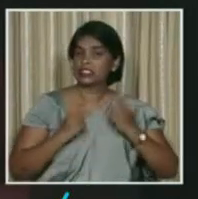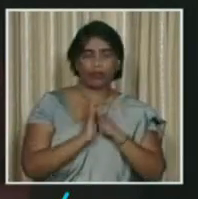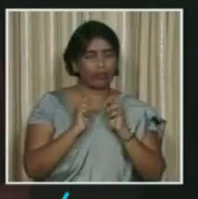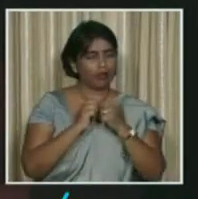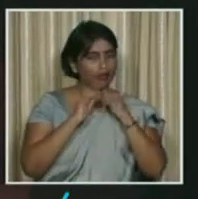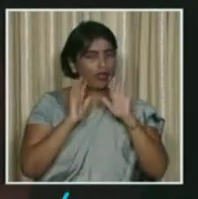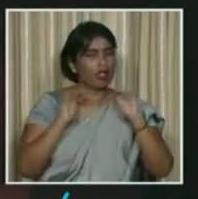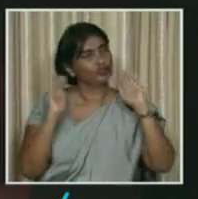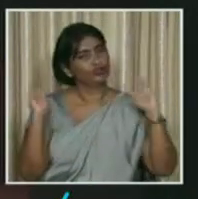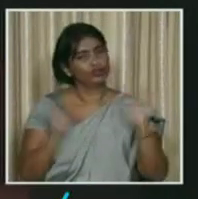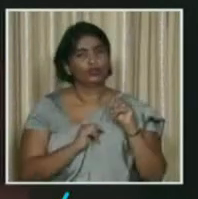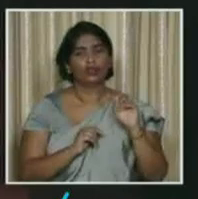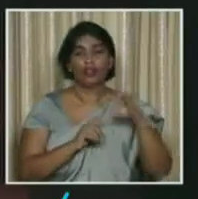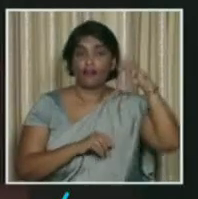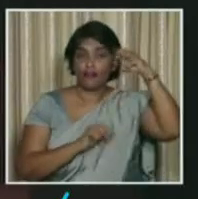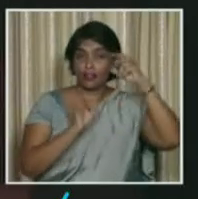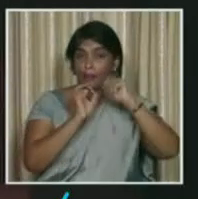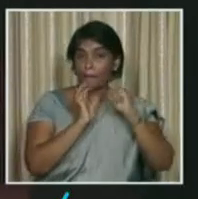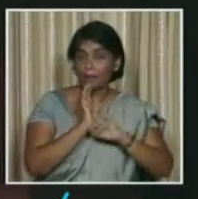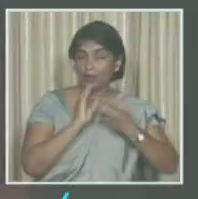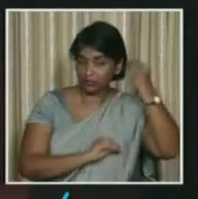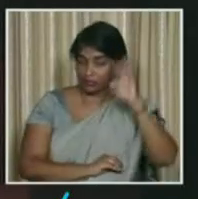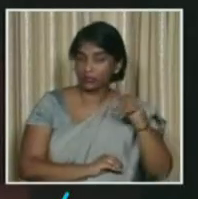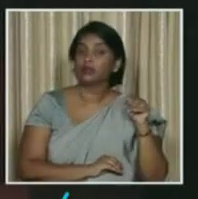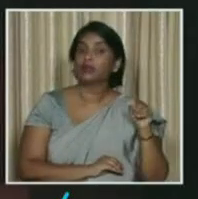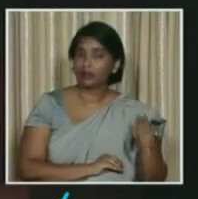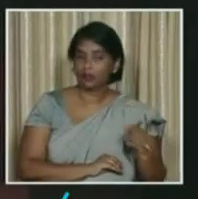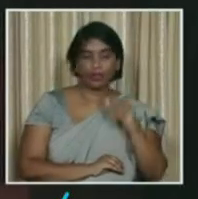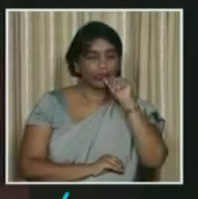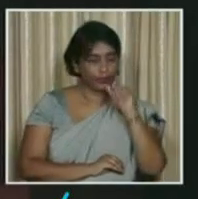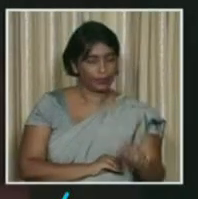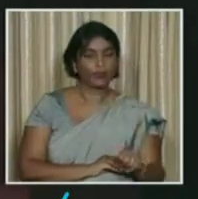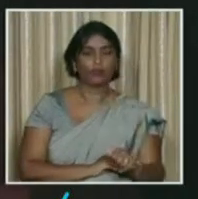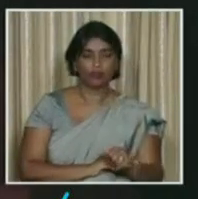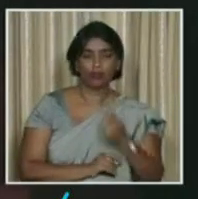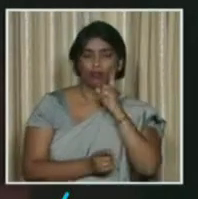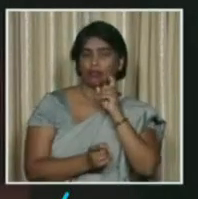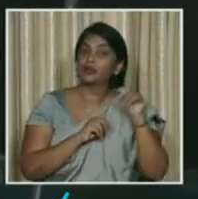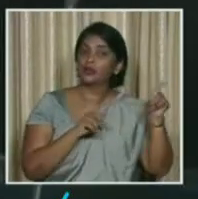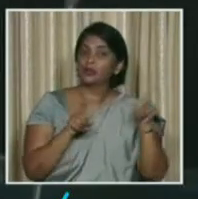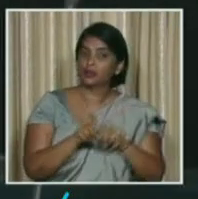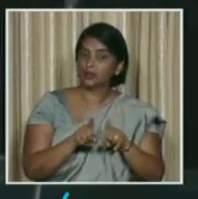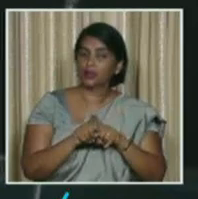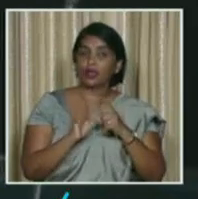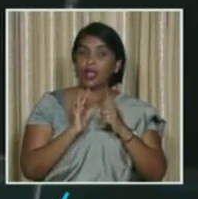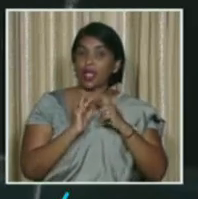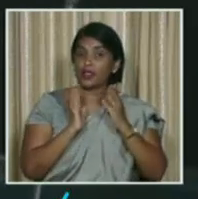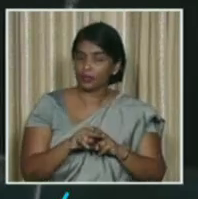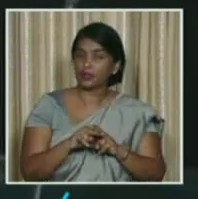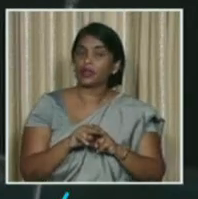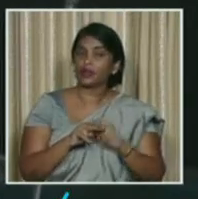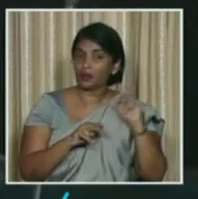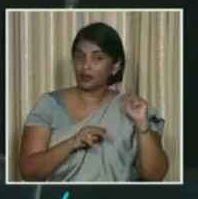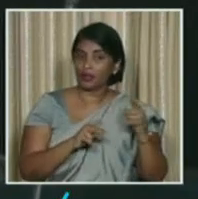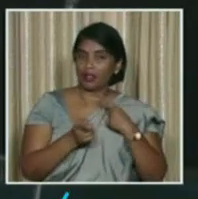විනාශ කරලා අඩුම ගානේ විදුලි බිල වැඩි කිරීමක් සිදු වෙනවා නම් ඒකට හරියාකාර ජස්ටිෆිකේෂන් එකක් තියෙන්නට ඕන. ජාත්‍යන්තර මූල්‍ය